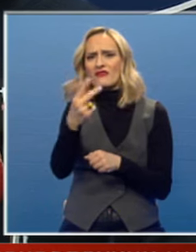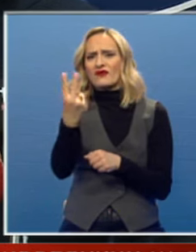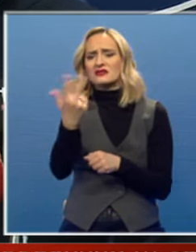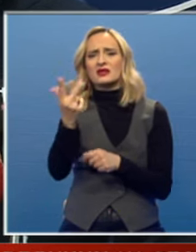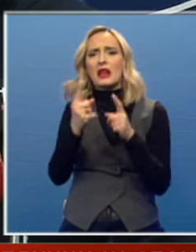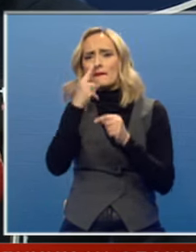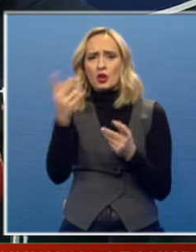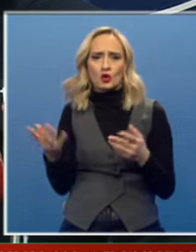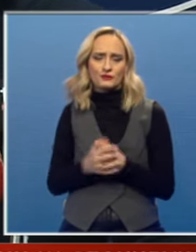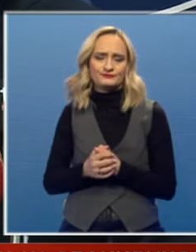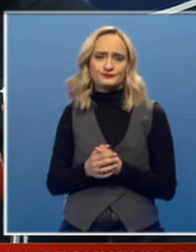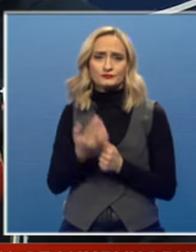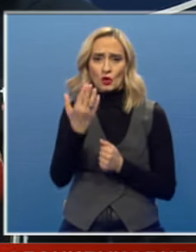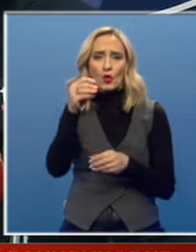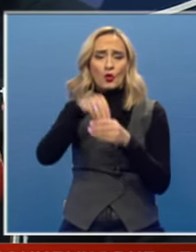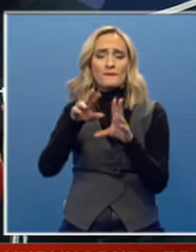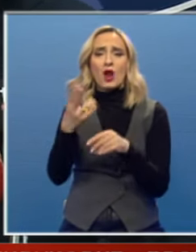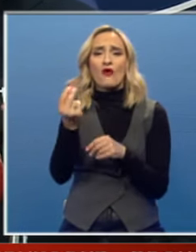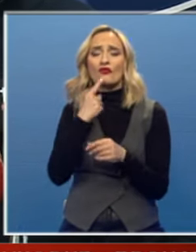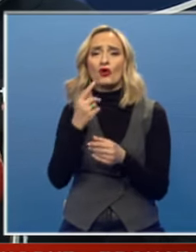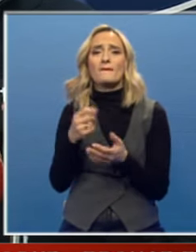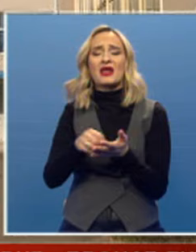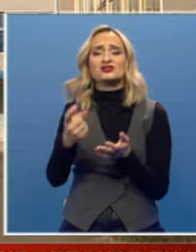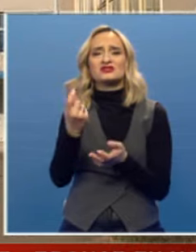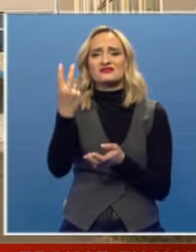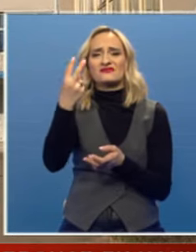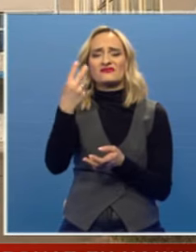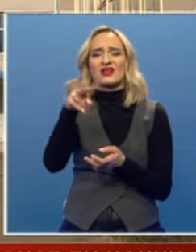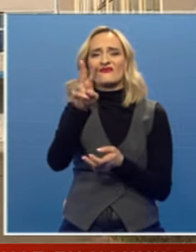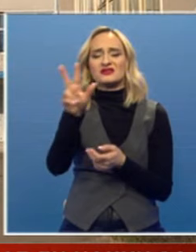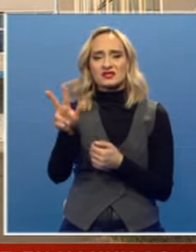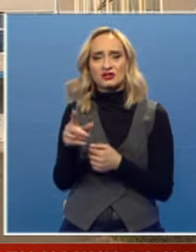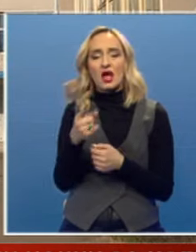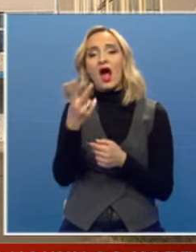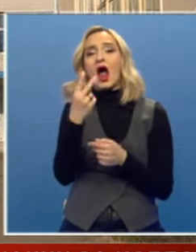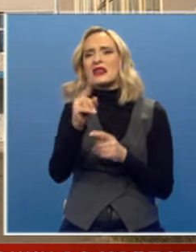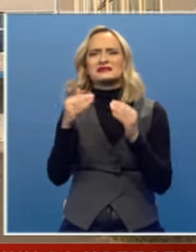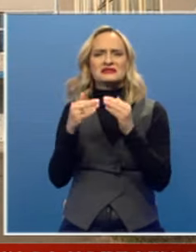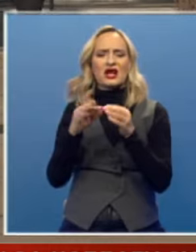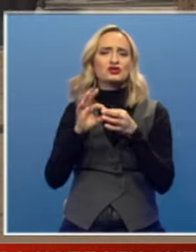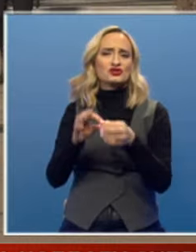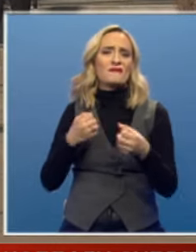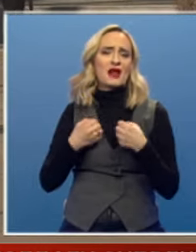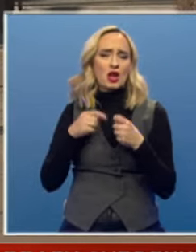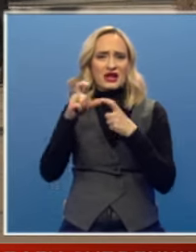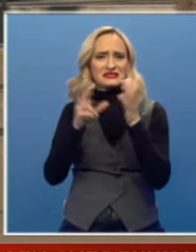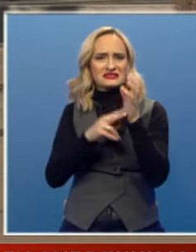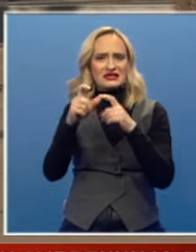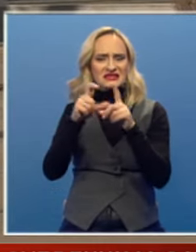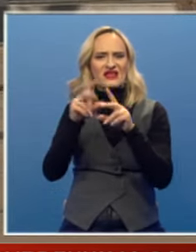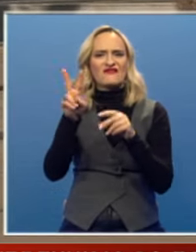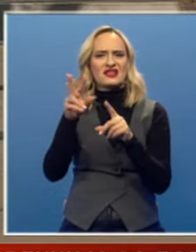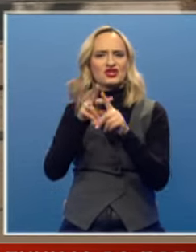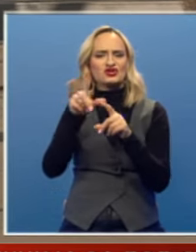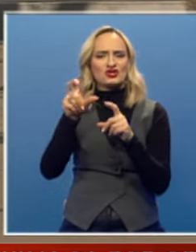ili milion? Koliko je to para koje vam plaća iz 2023. Animozitet i neslaganje šefa Banjalučkog SNSD-a Vlade